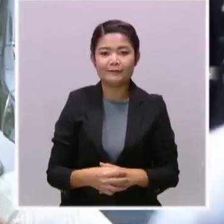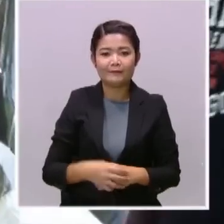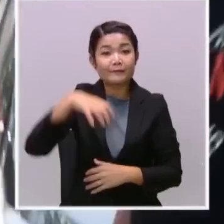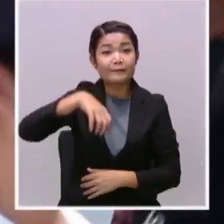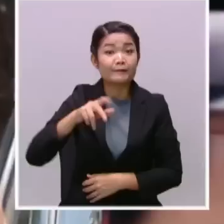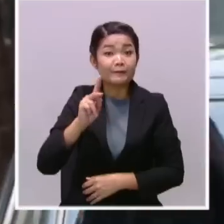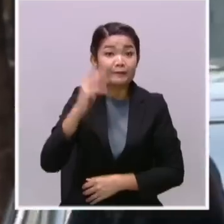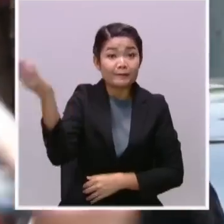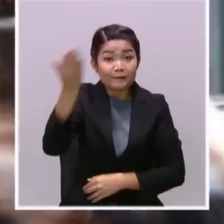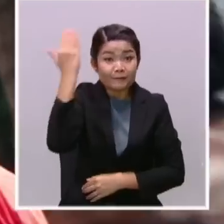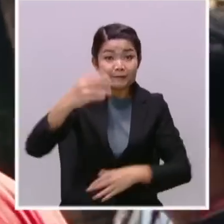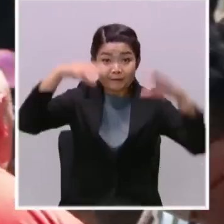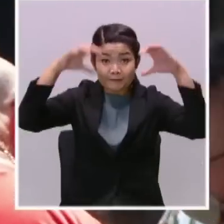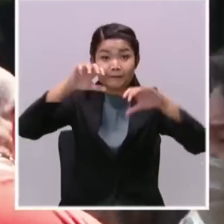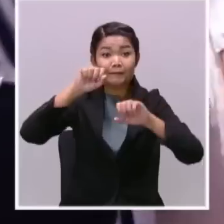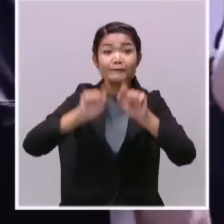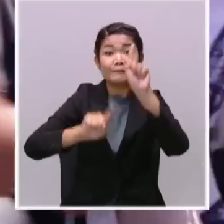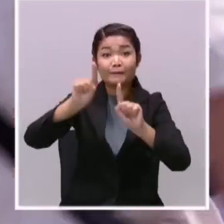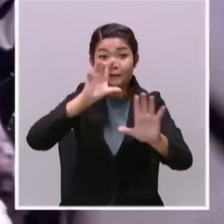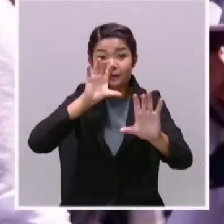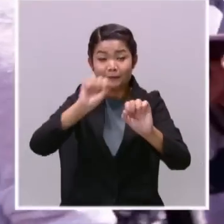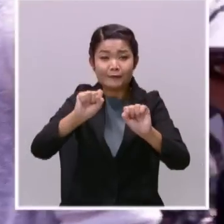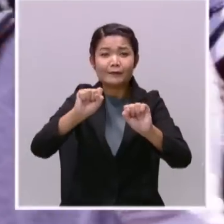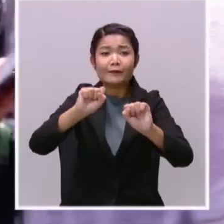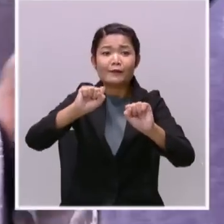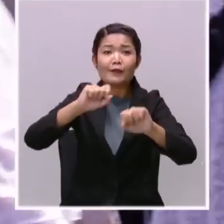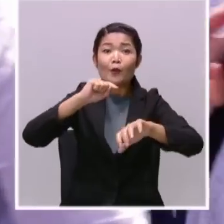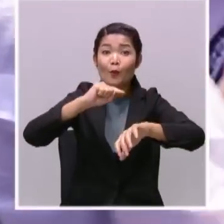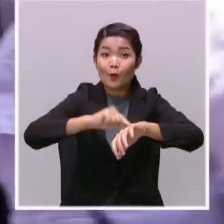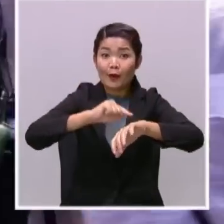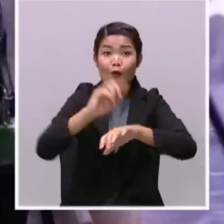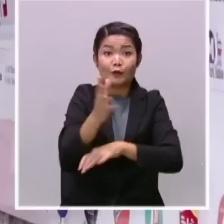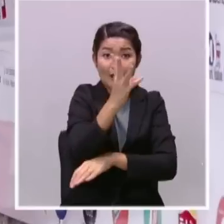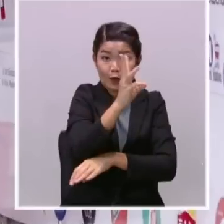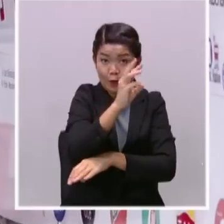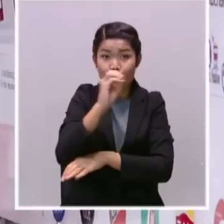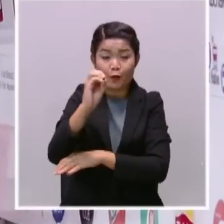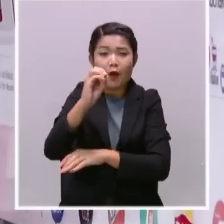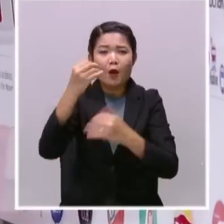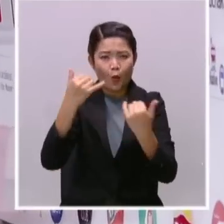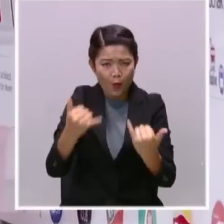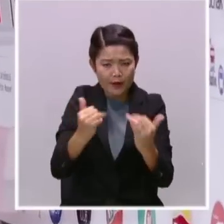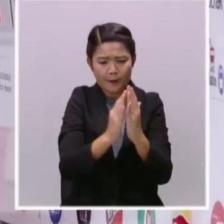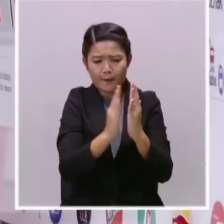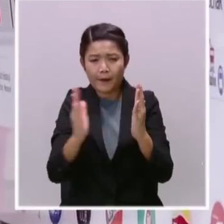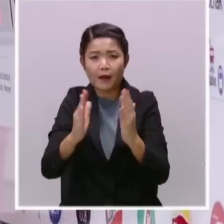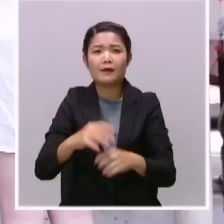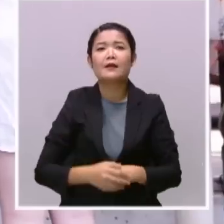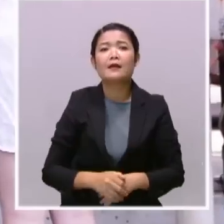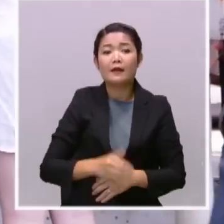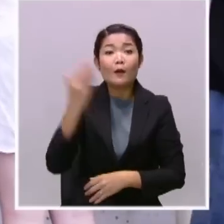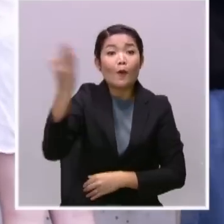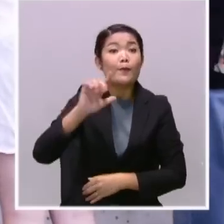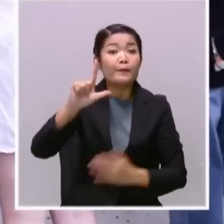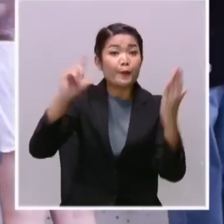โดยกรมอุตูนิยพทยา พยากรอากาศตั้งแต่เวลา 6 รีกาวันนี้ความกวอากาศต่ำ